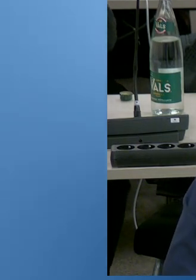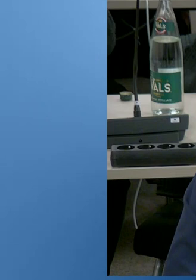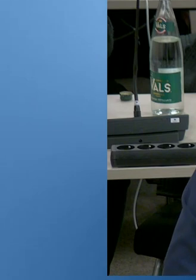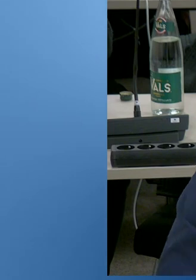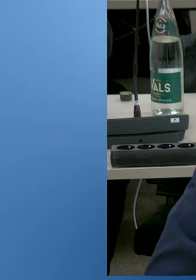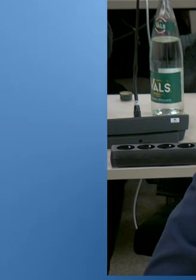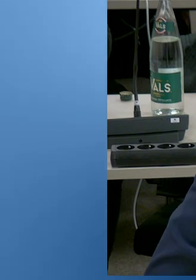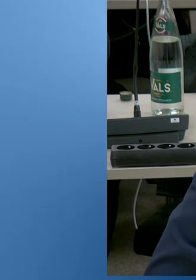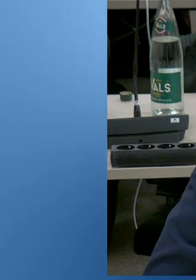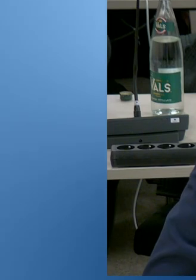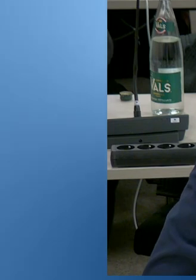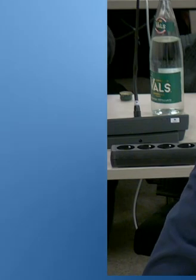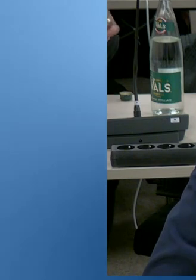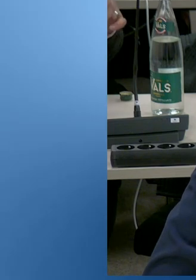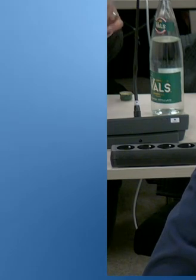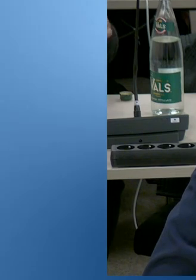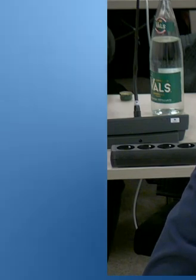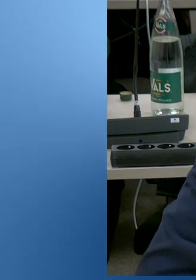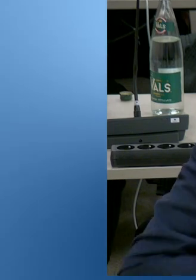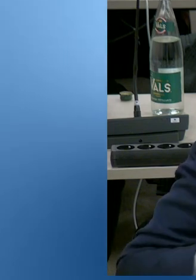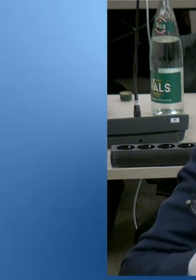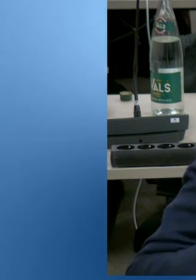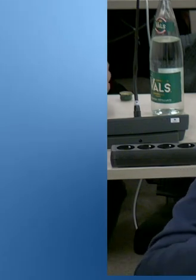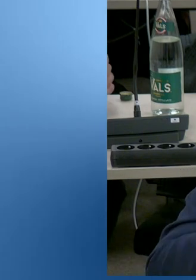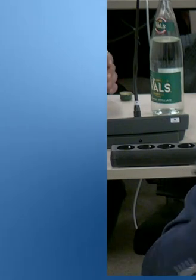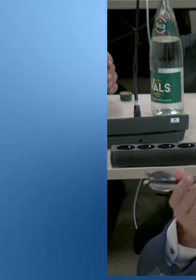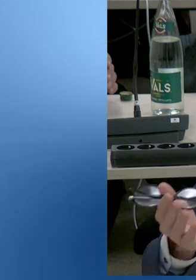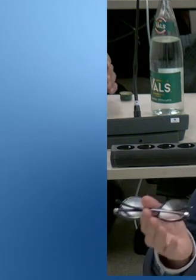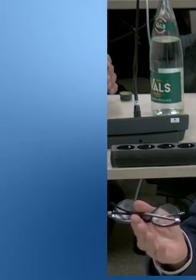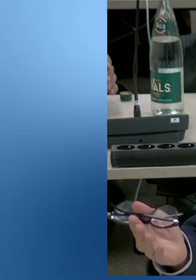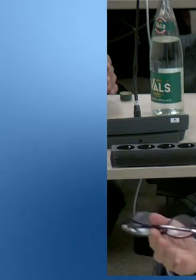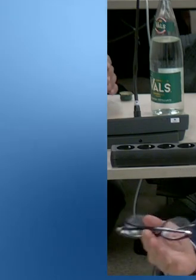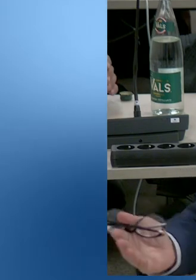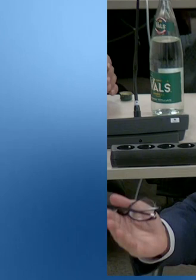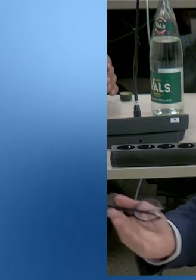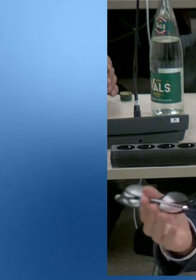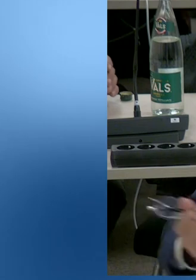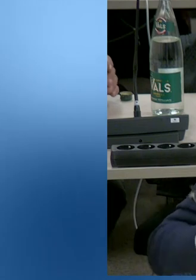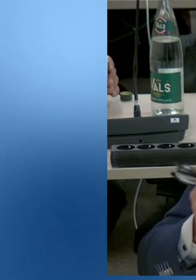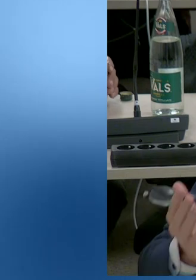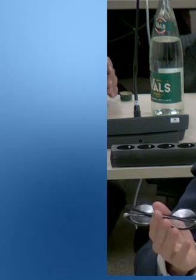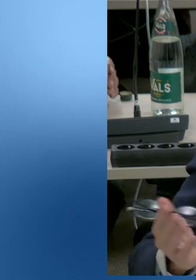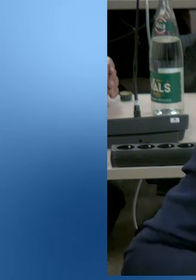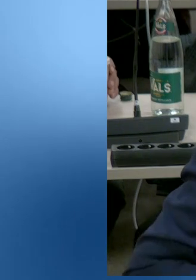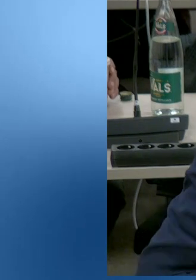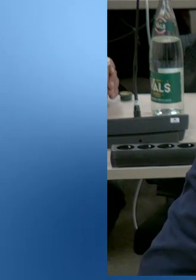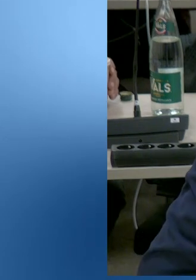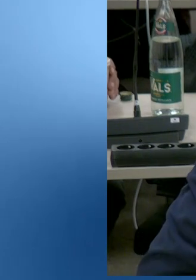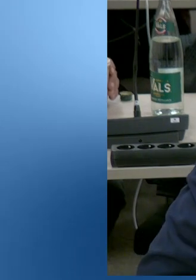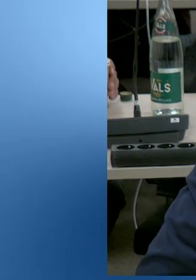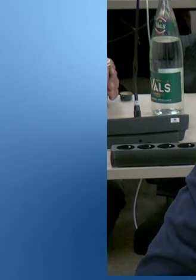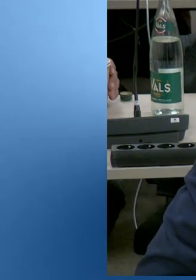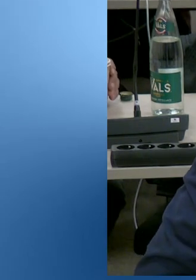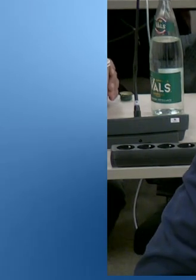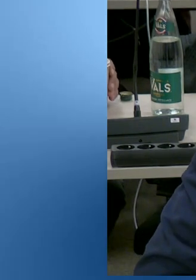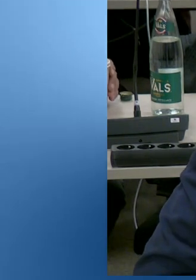ça vous me renvoyez une délibération cadre bon ben très bien mais moi ce que je demande simplement c'est parce que en tout cas je pense que les acteurs culturels qui ont